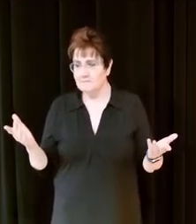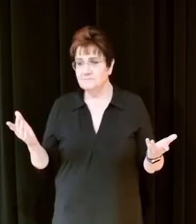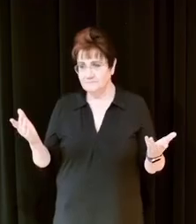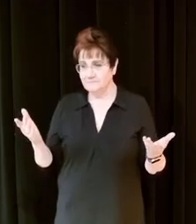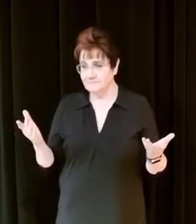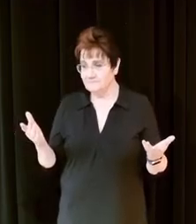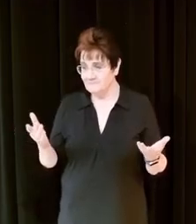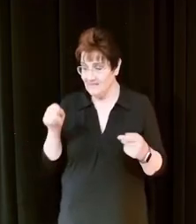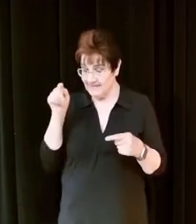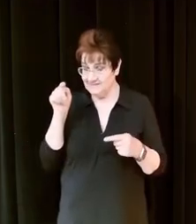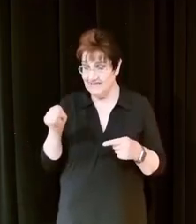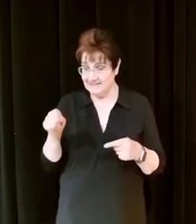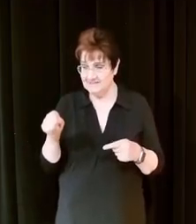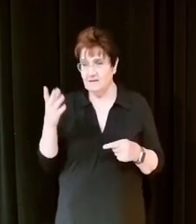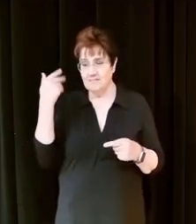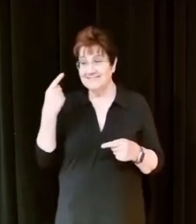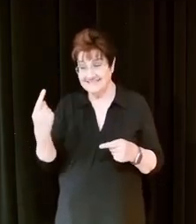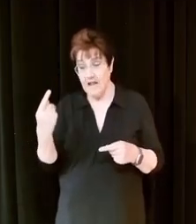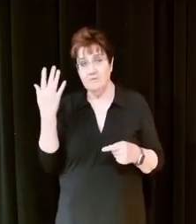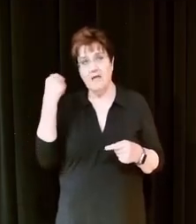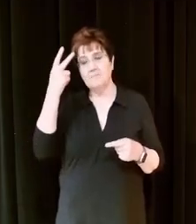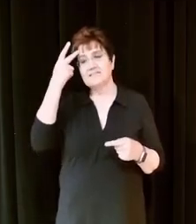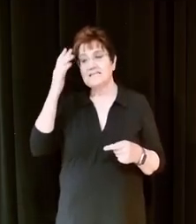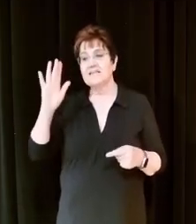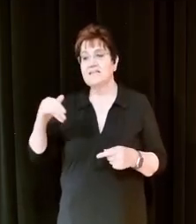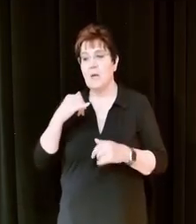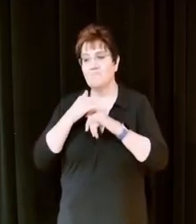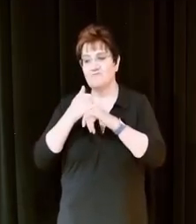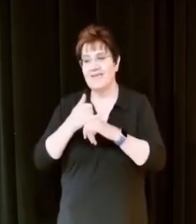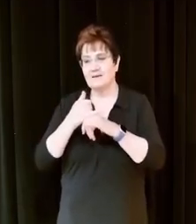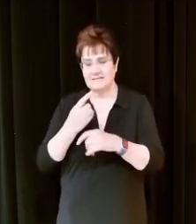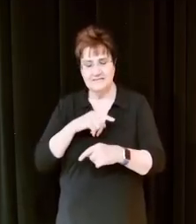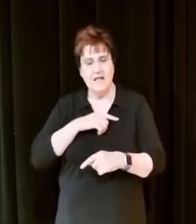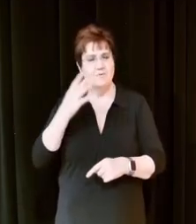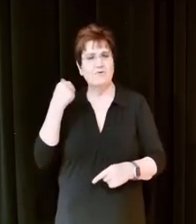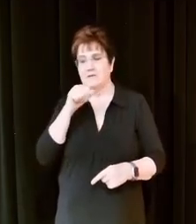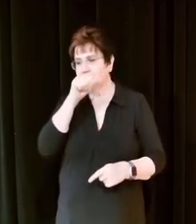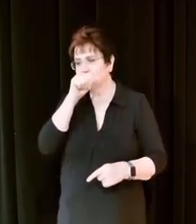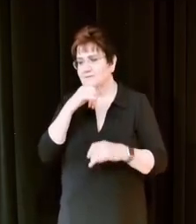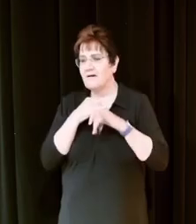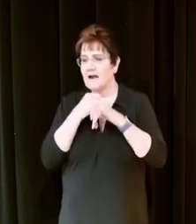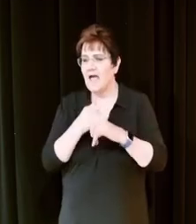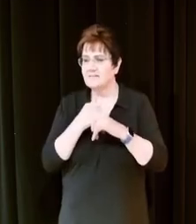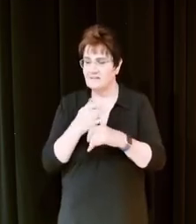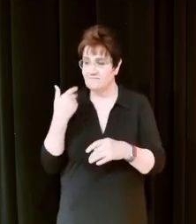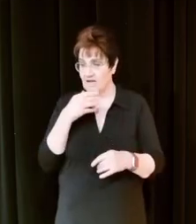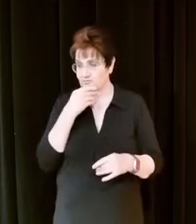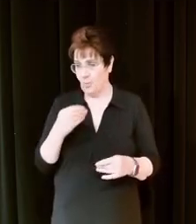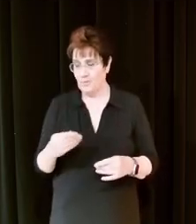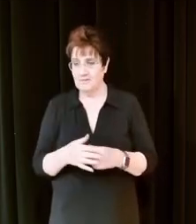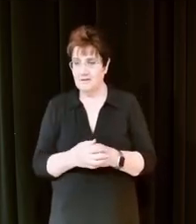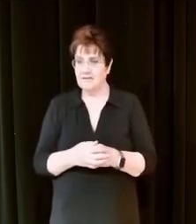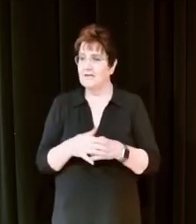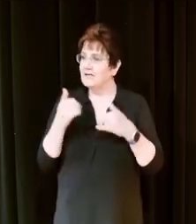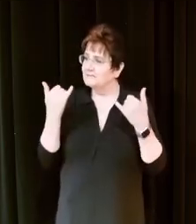vorhin auch gesagt, das hat sie an ihr Pferd erinnert. Eigentlich bin ich doch immer so gerne geritten und das war doch eigentlich schön, warum mache ich das eigentlich? Es taucht plötzlich so